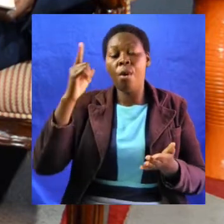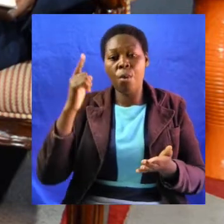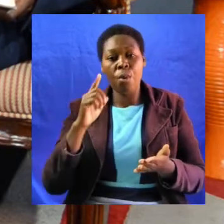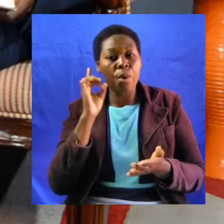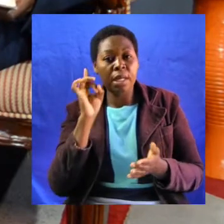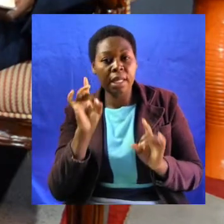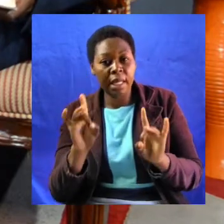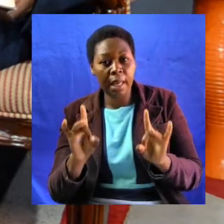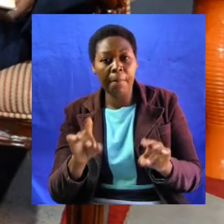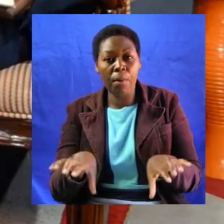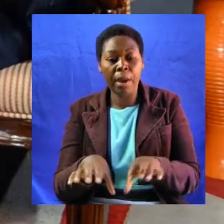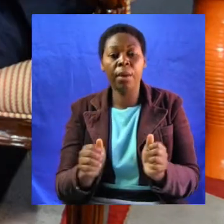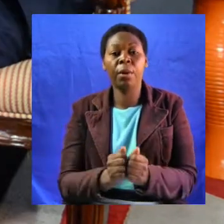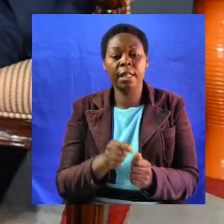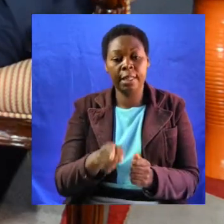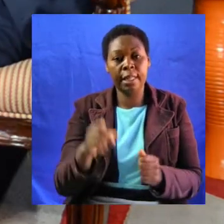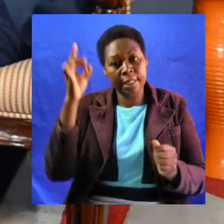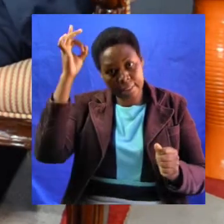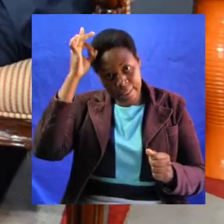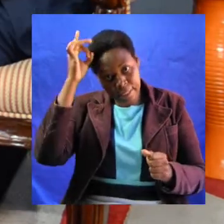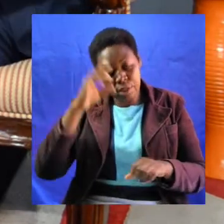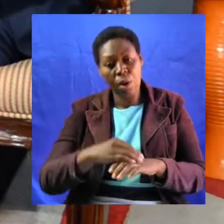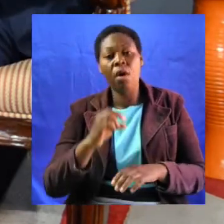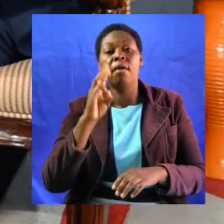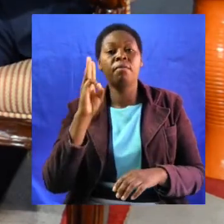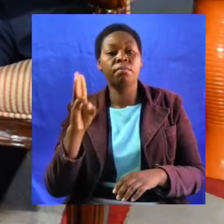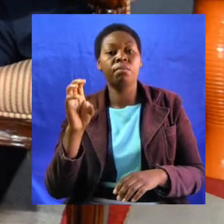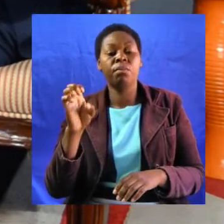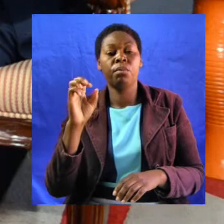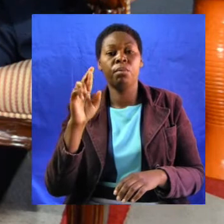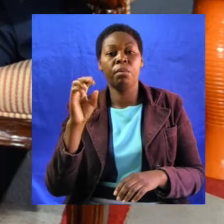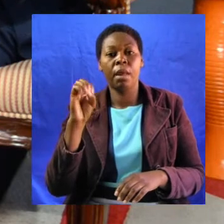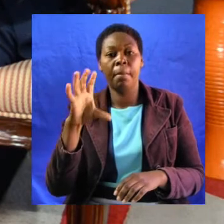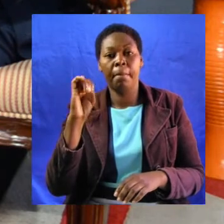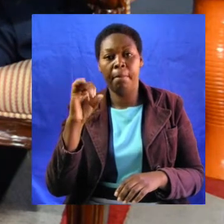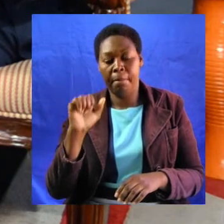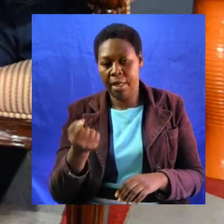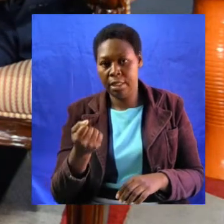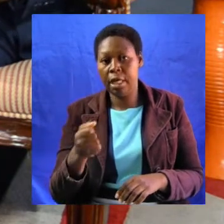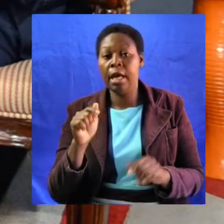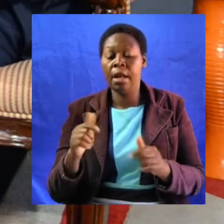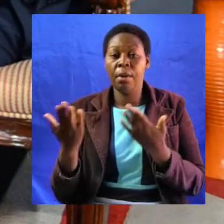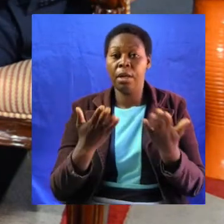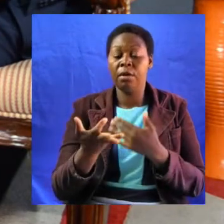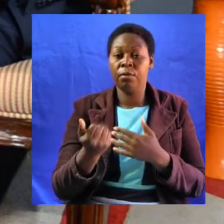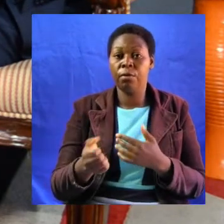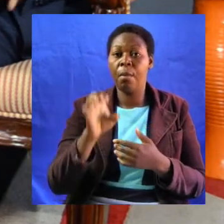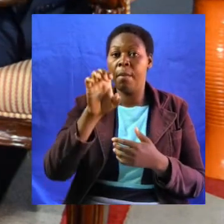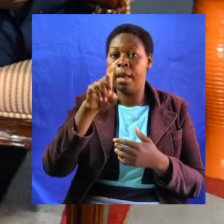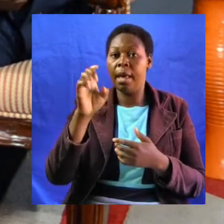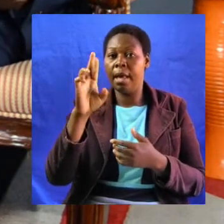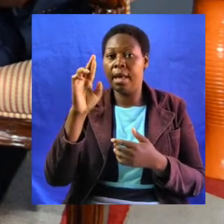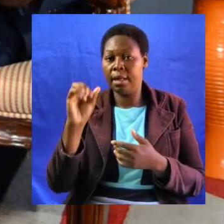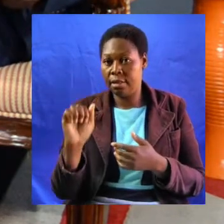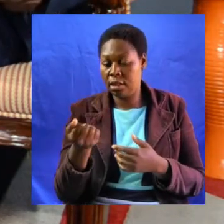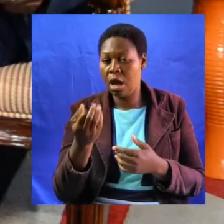nemadzimambo ePezhia. Pana Ezra 4 pastor, verengai verse 6. Mobva maverenga verse 13 to 16. Ezra 4. verse 6 ne